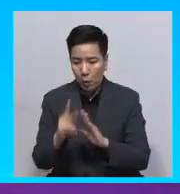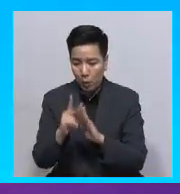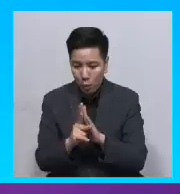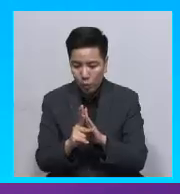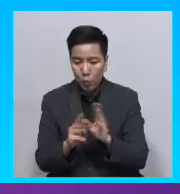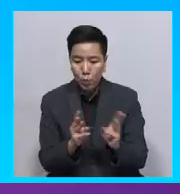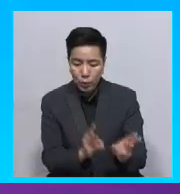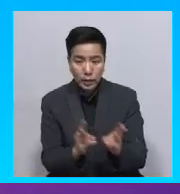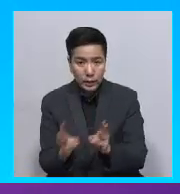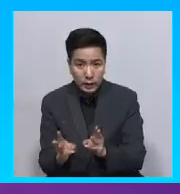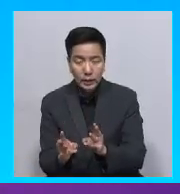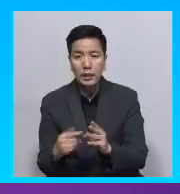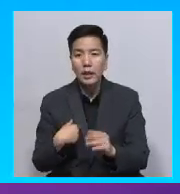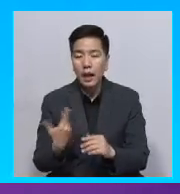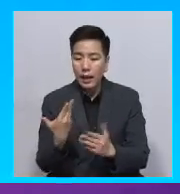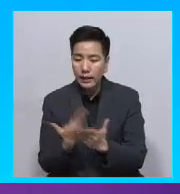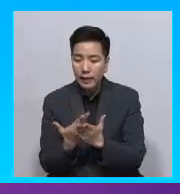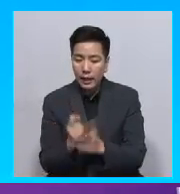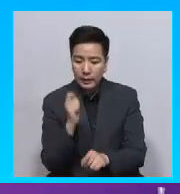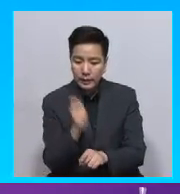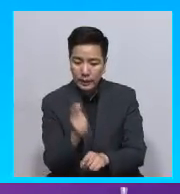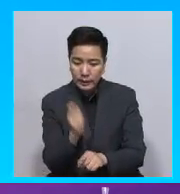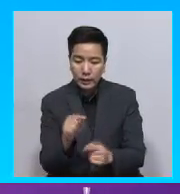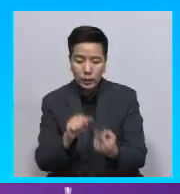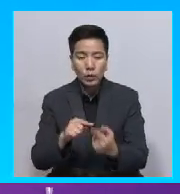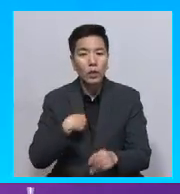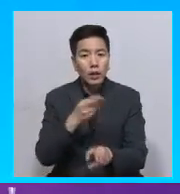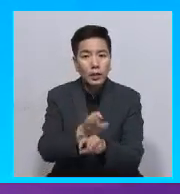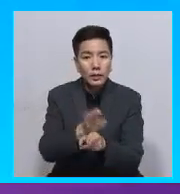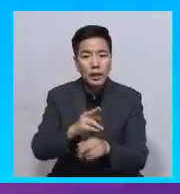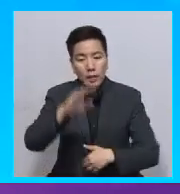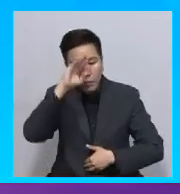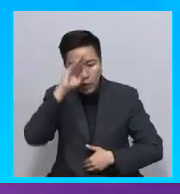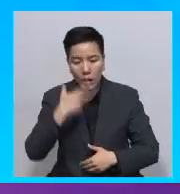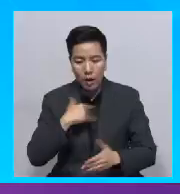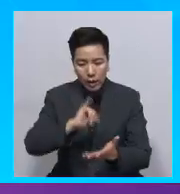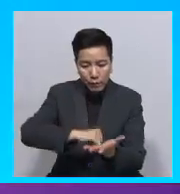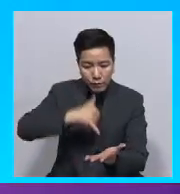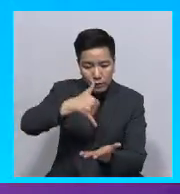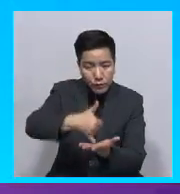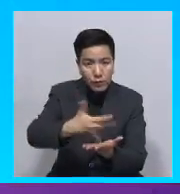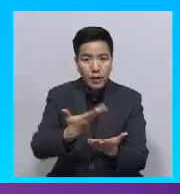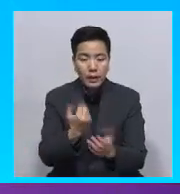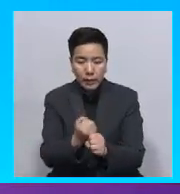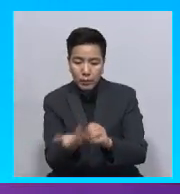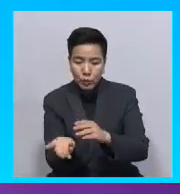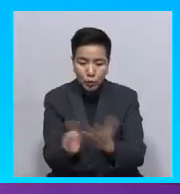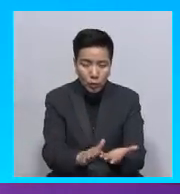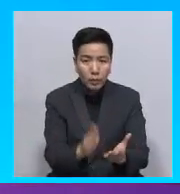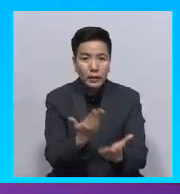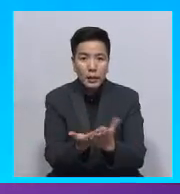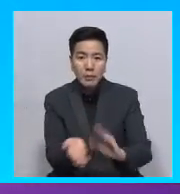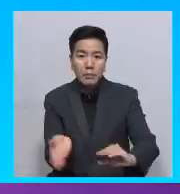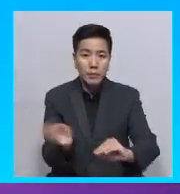เกณฑ์วิธีการเงื่อนไขและอัตราการจ่ายค่ารักษาพยาบาลค่าฟื้นฟูสมรรถภาพในการทำงานค่าทำศพ